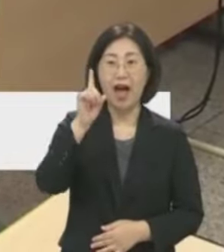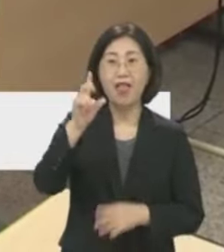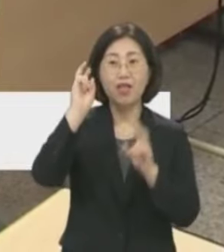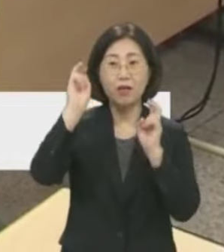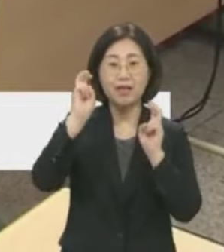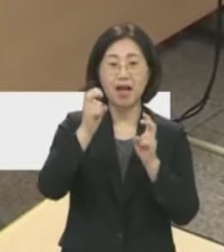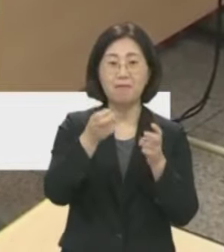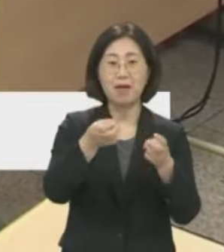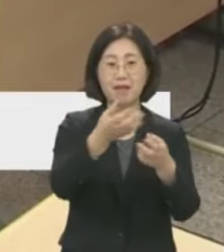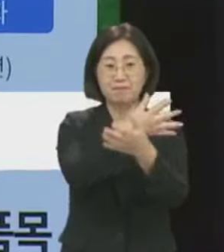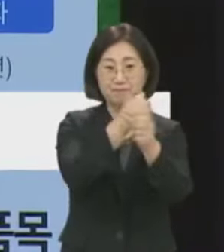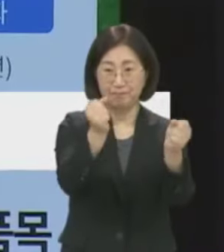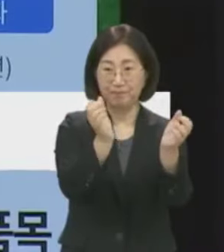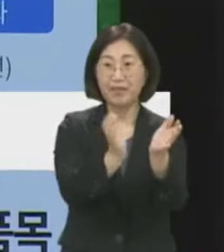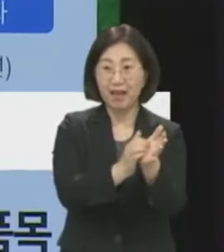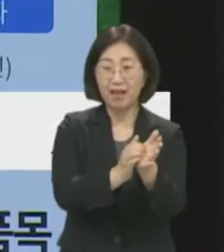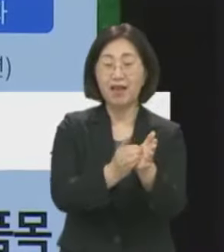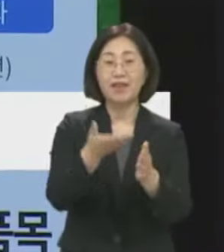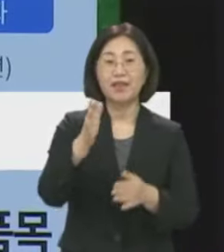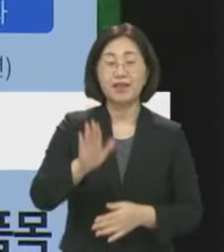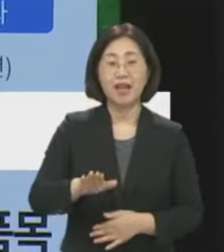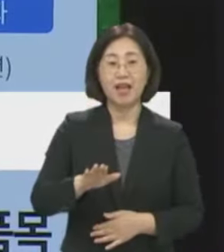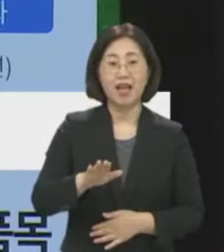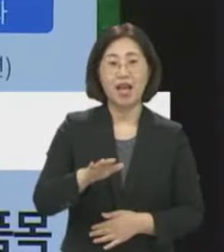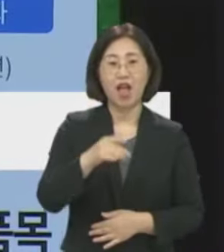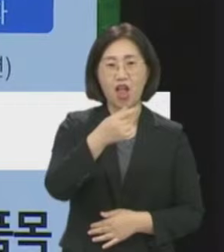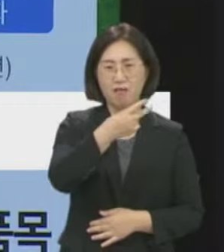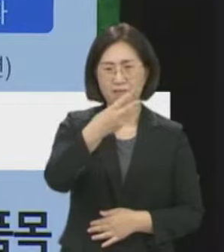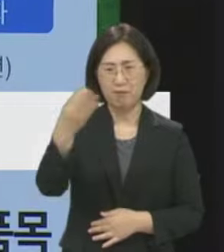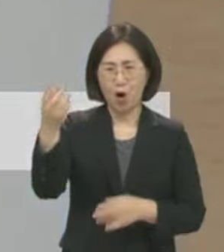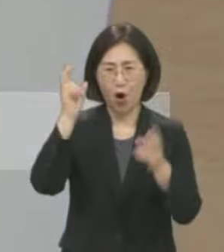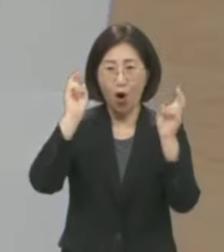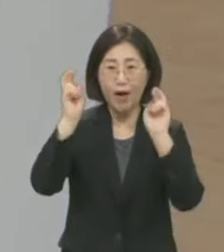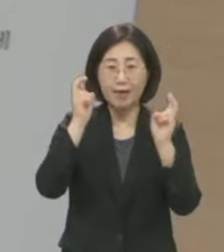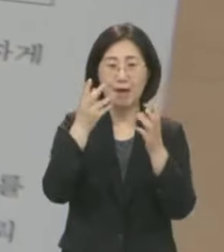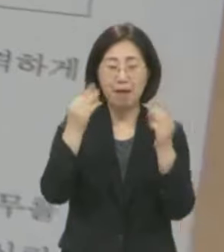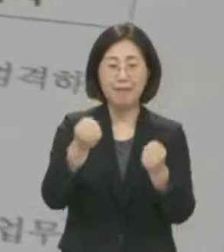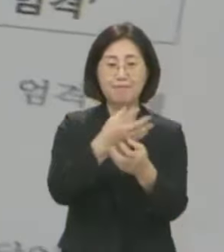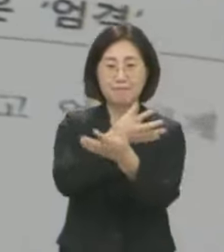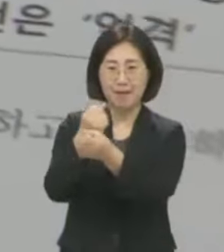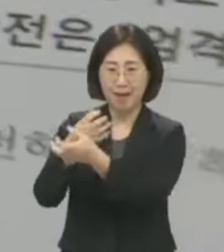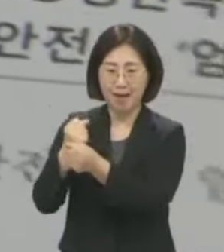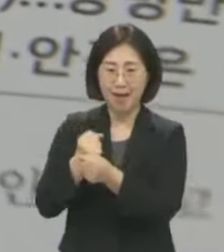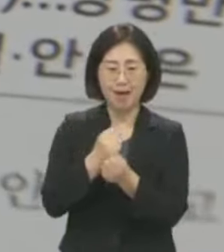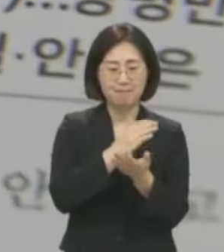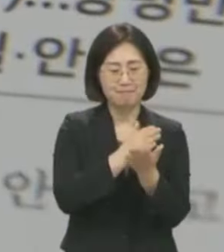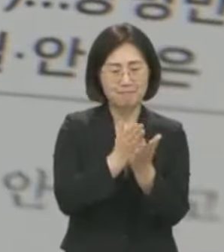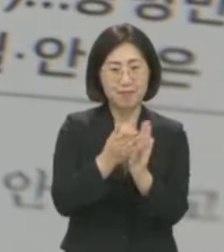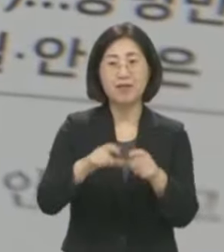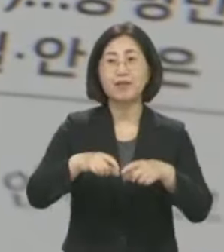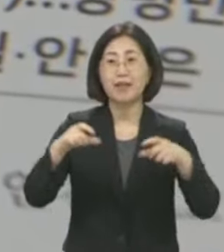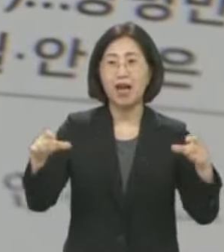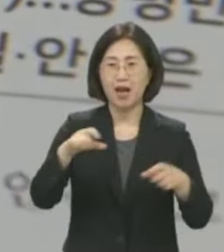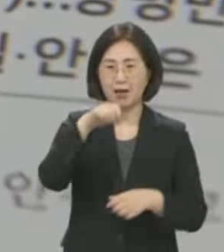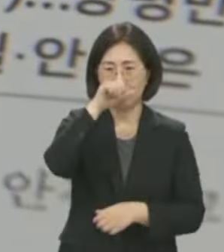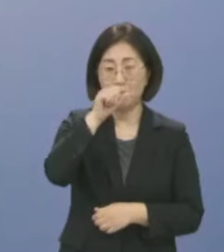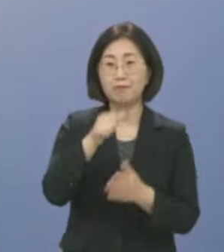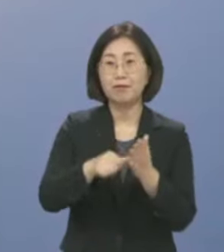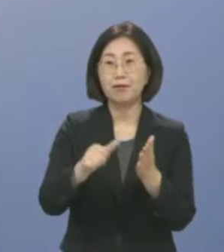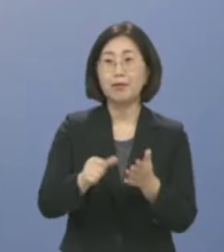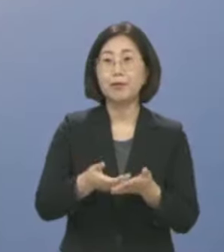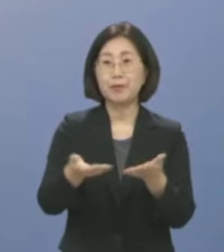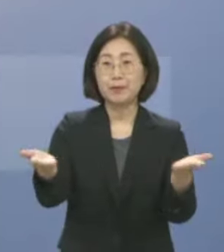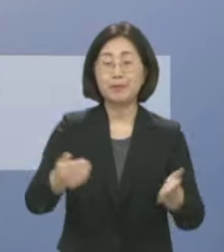기업이 한정된 제품을 공급하던 방식에서 다수 공급자 계약으로 전환해 다양성과 품질을 높인 겁니다.